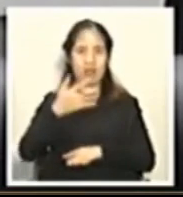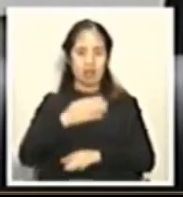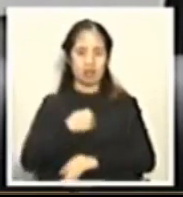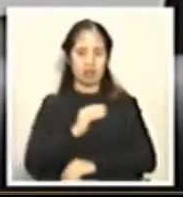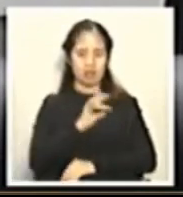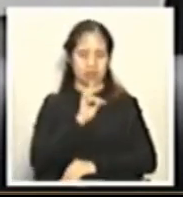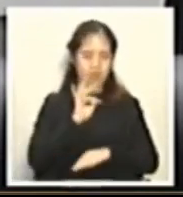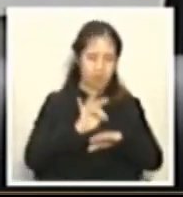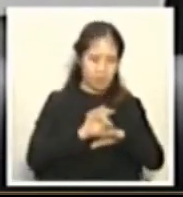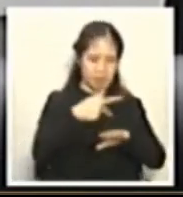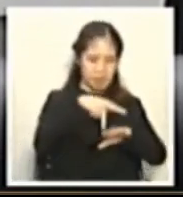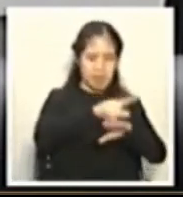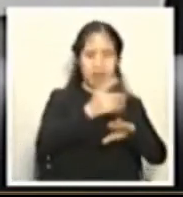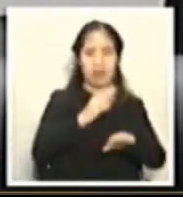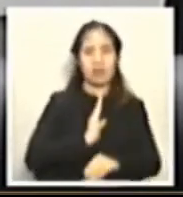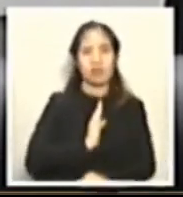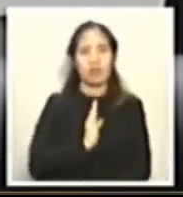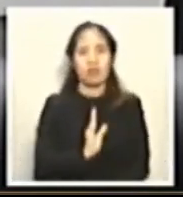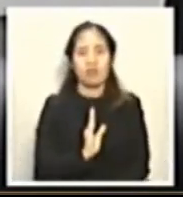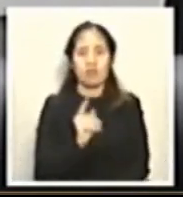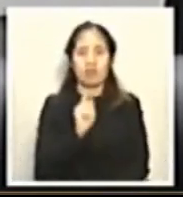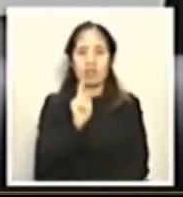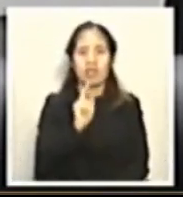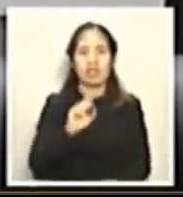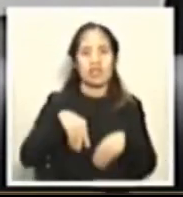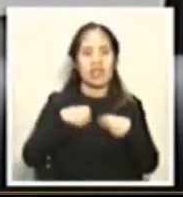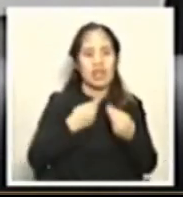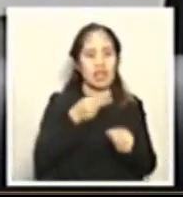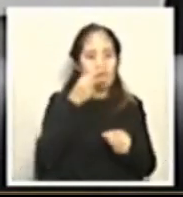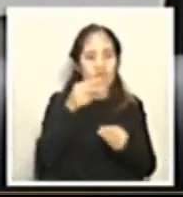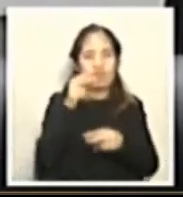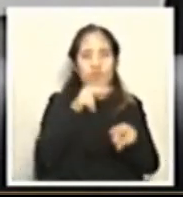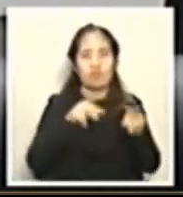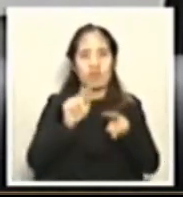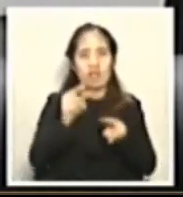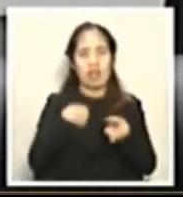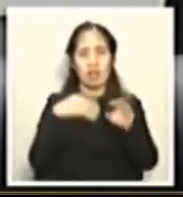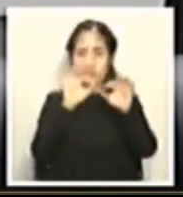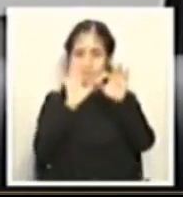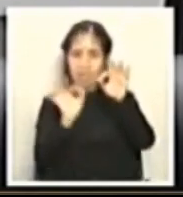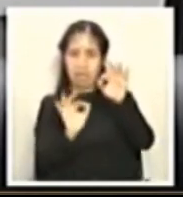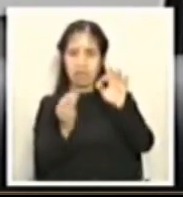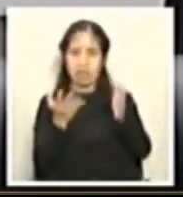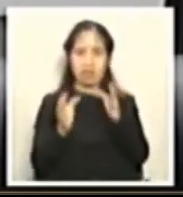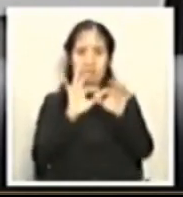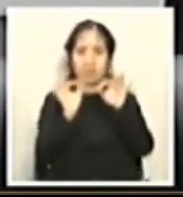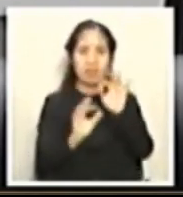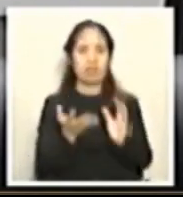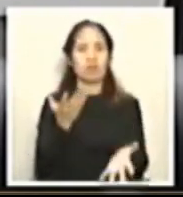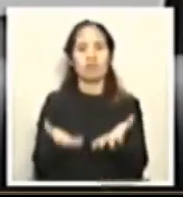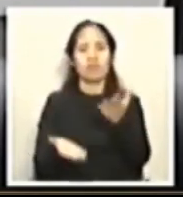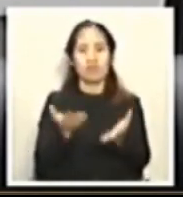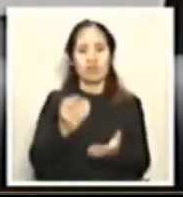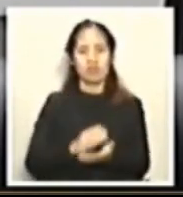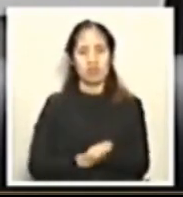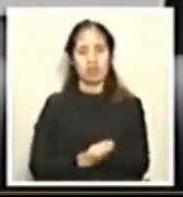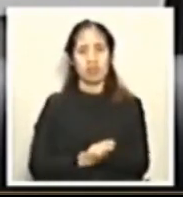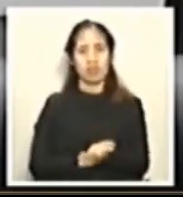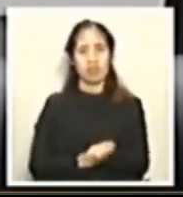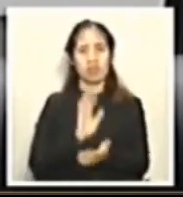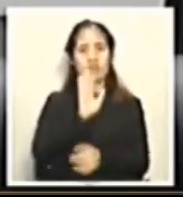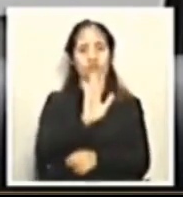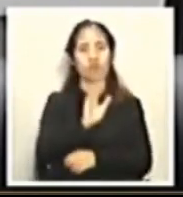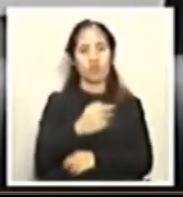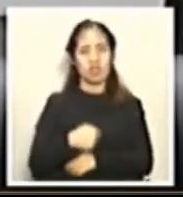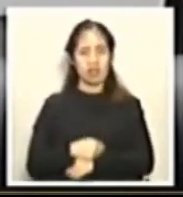างหรือให้ความเป็นธรรมกับทุกๆฝ่ายมากน้อยแค่ไหนเราจะเขียนหรือไม่เขียนนั้นนะครับก็อยู่ที่ดุลพินิจของเรา